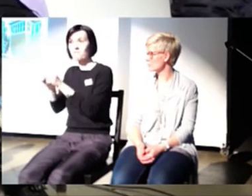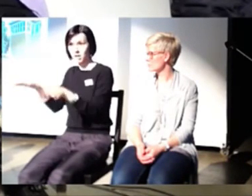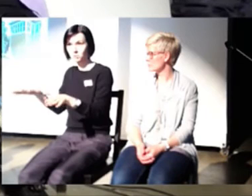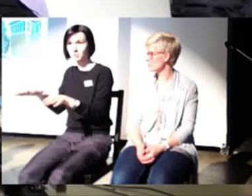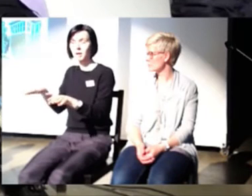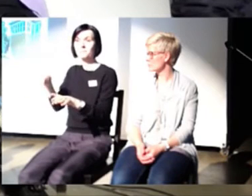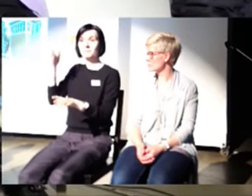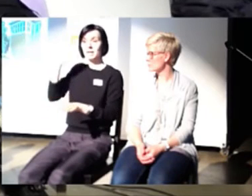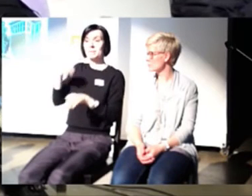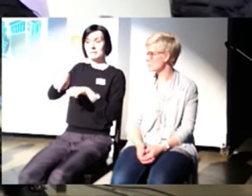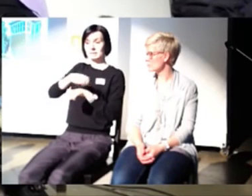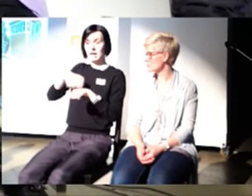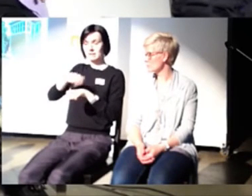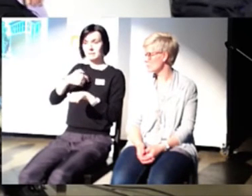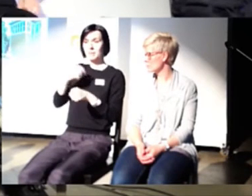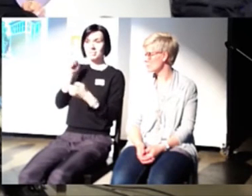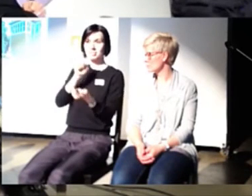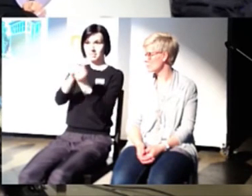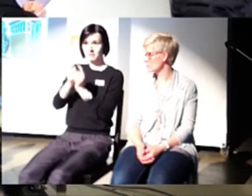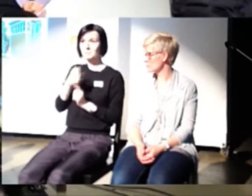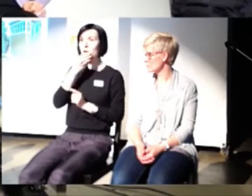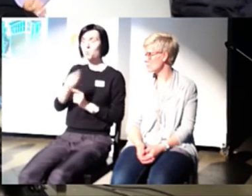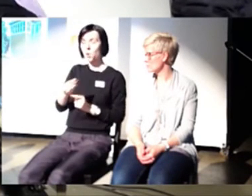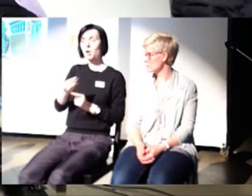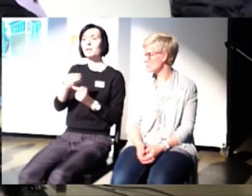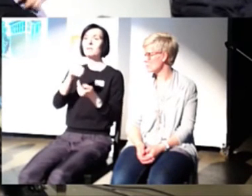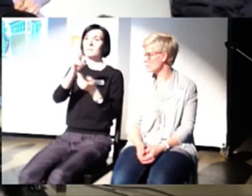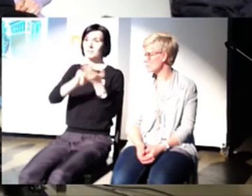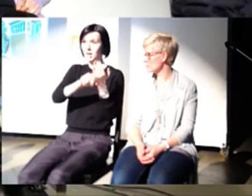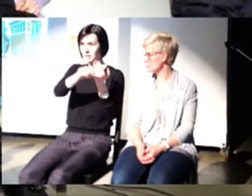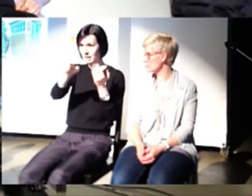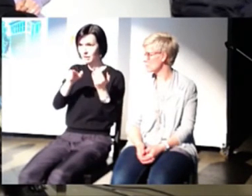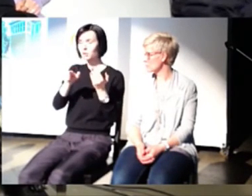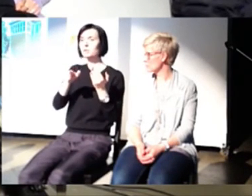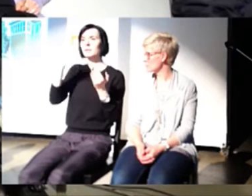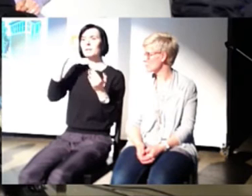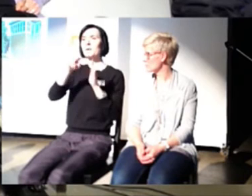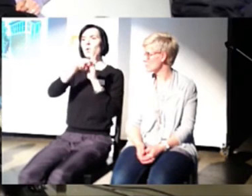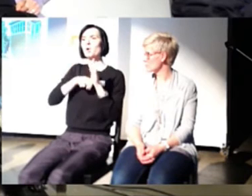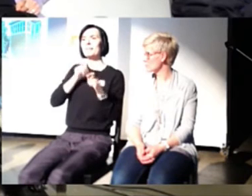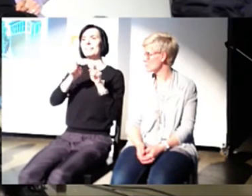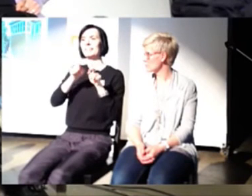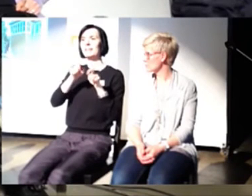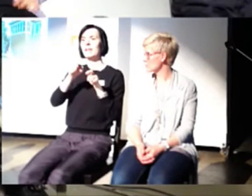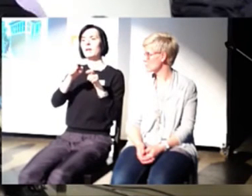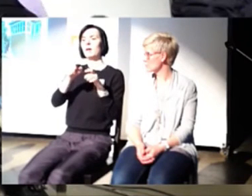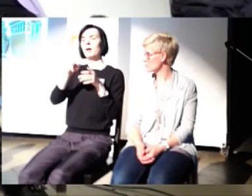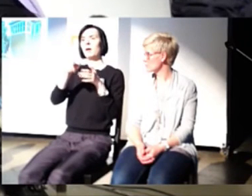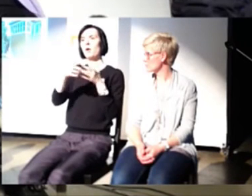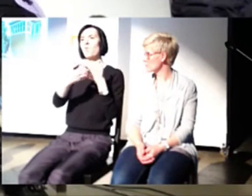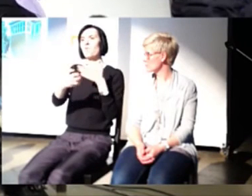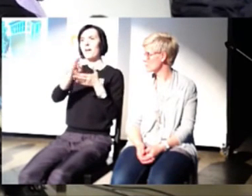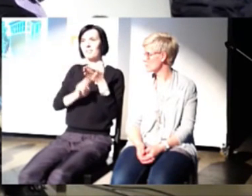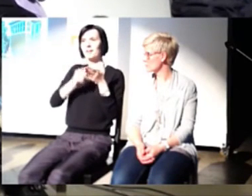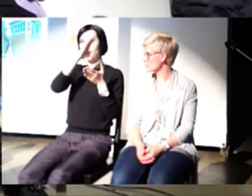nuoria taideopiskelijoita. Mä olin pari kertaa normikriittisen työpajavieraan Kuvataideakatemiassa. Ja tämän, vaikka